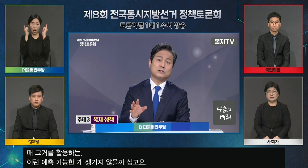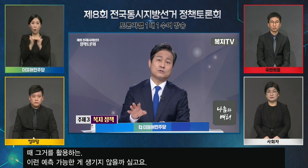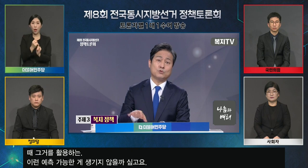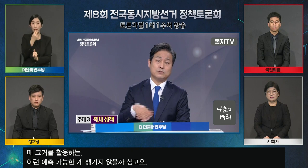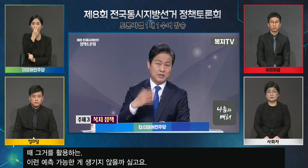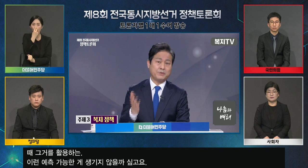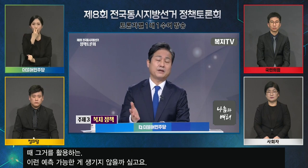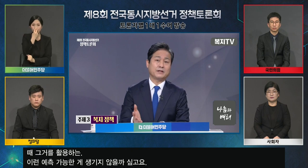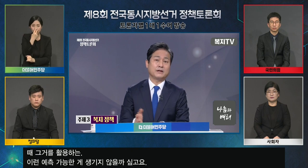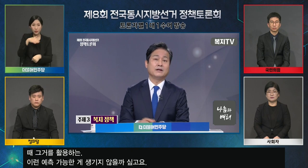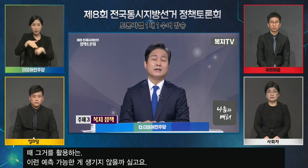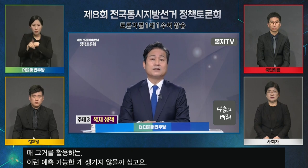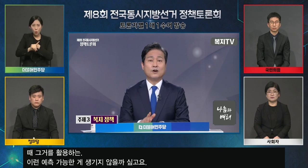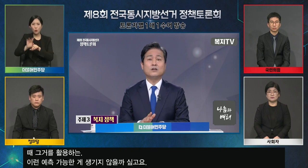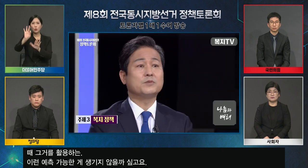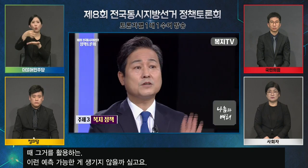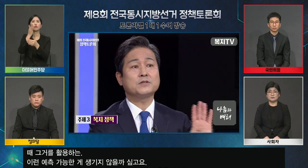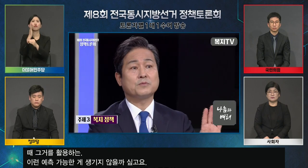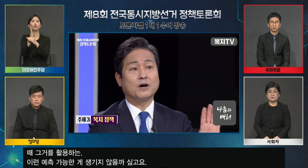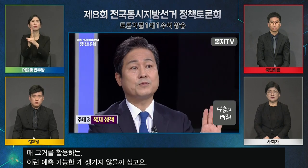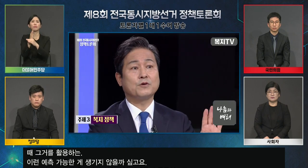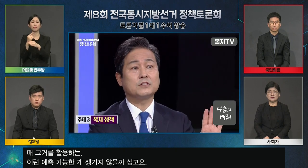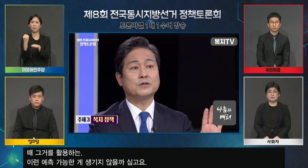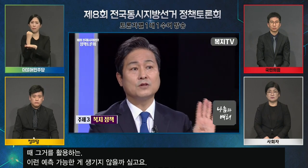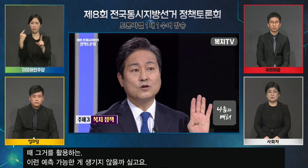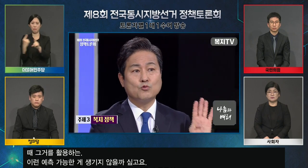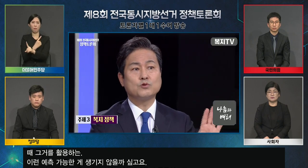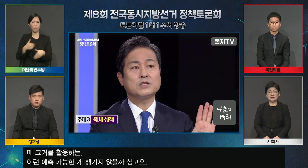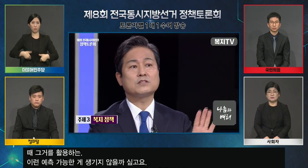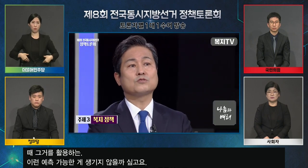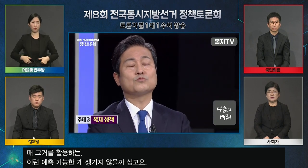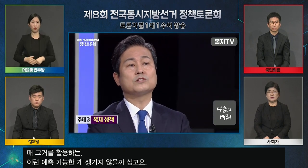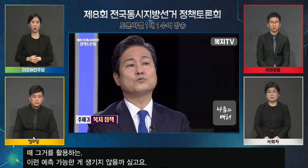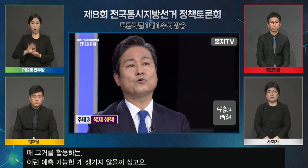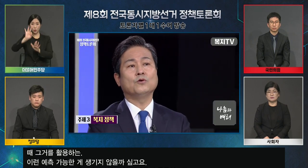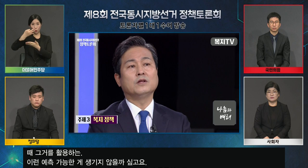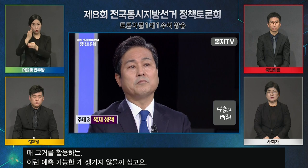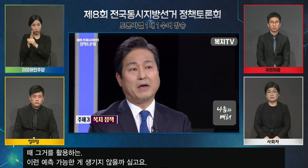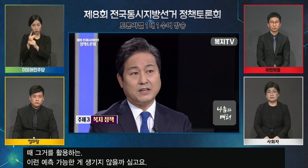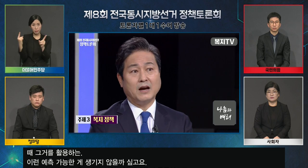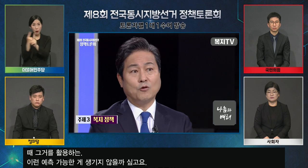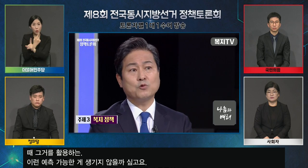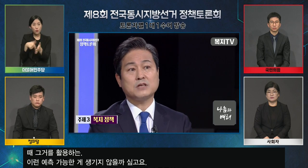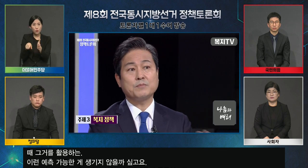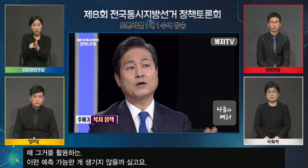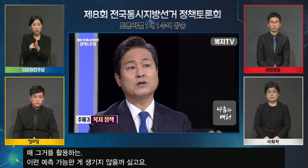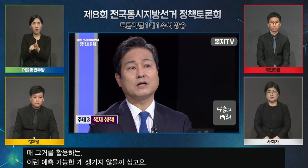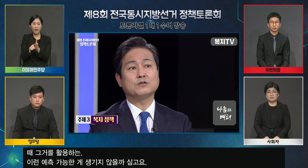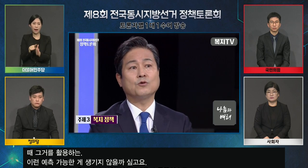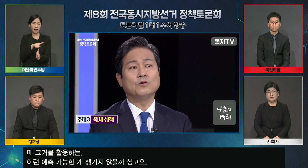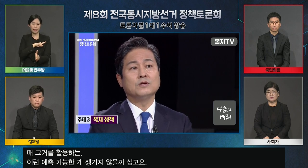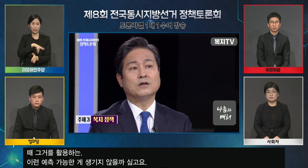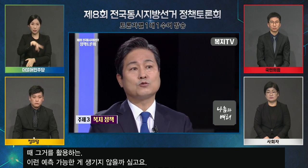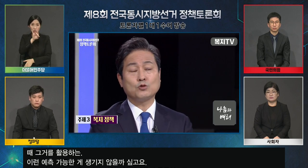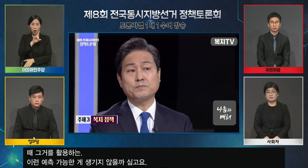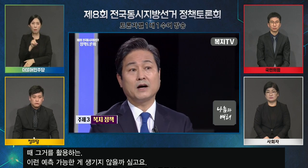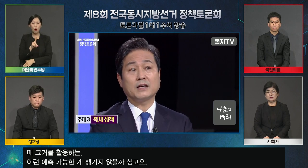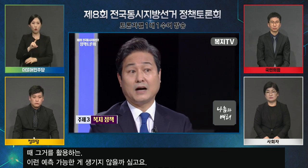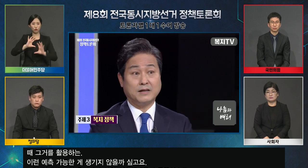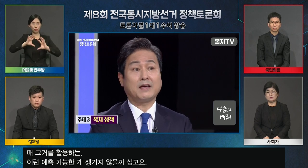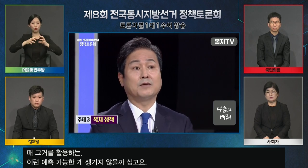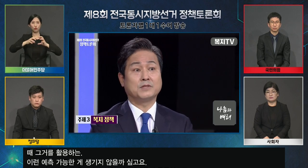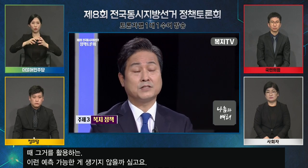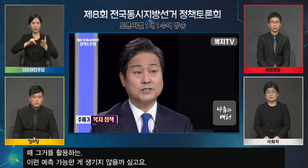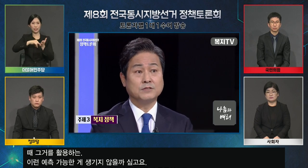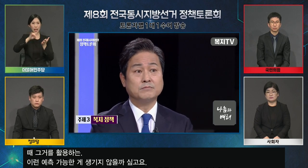중심으로 재편해야 한다. 그러려면 첫 번째 뭐가 필요하냐면 국세청 중심으로 매달 혹은 3개월 단위로 소득